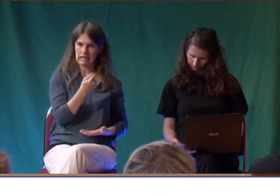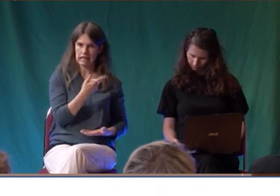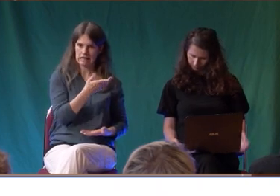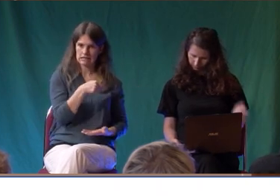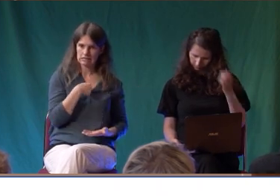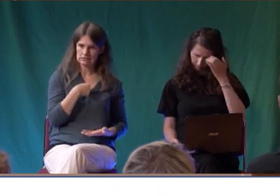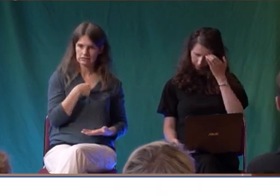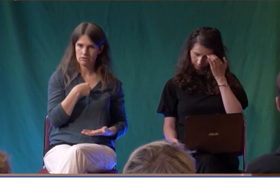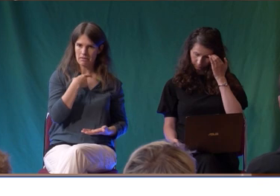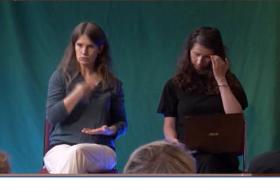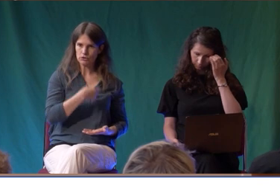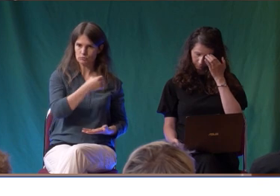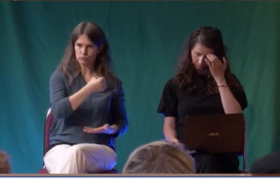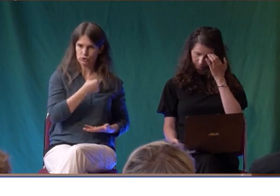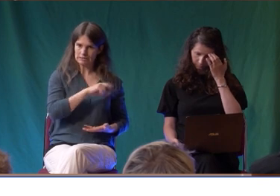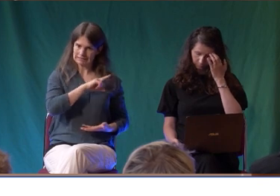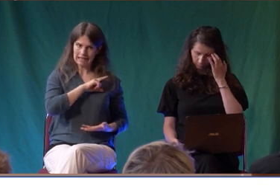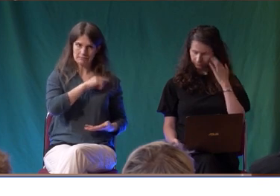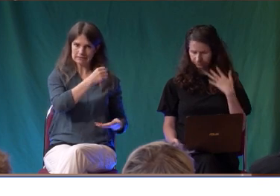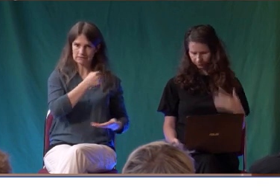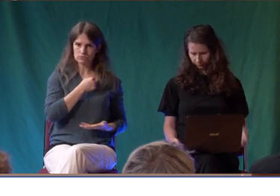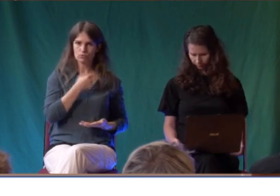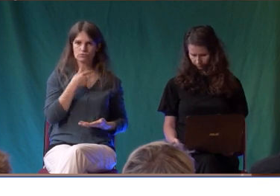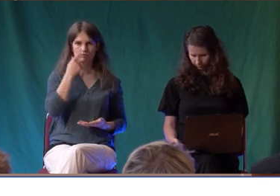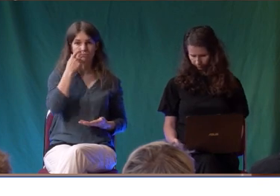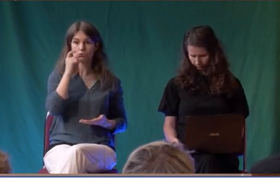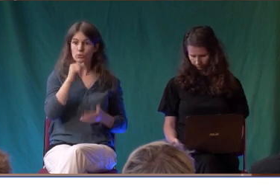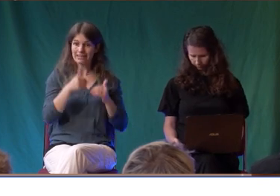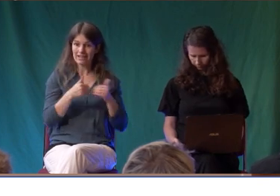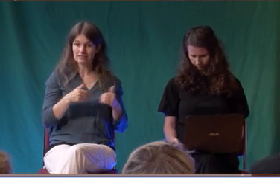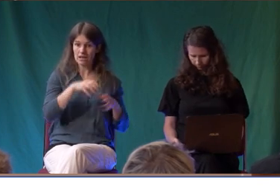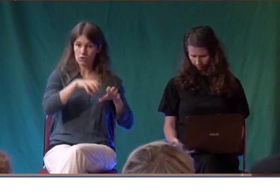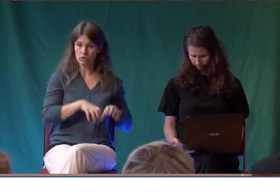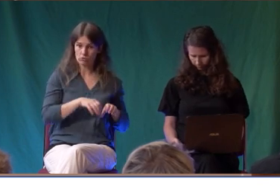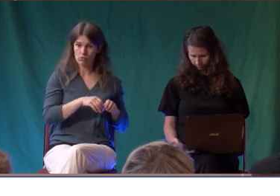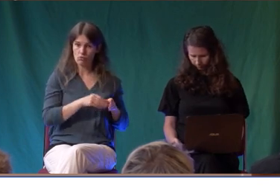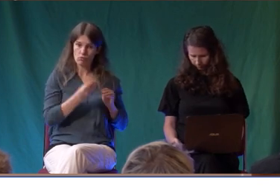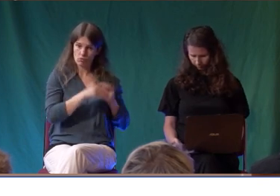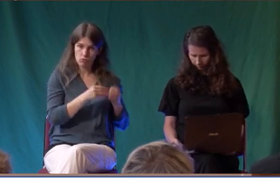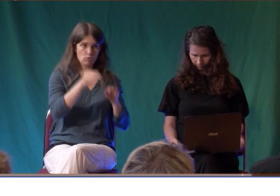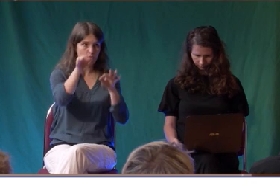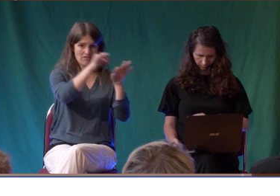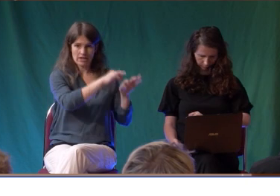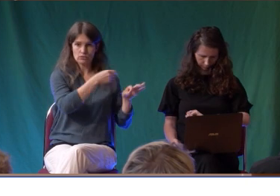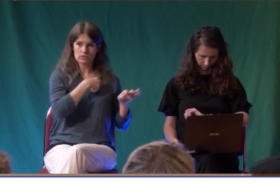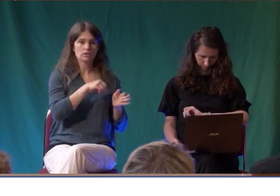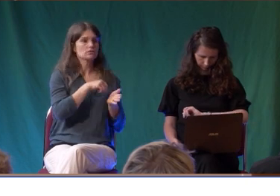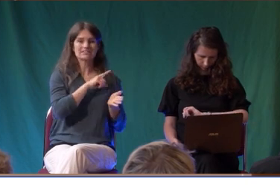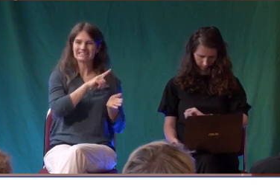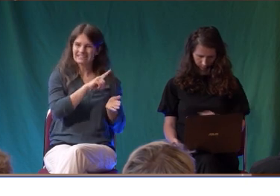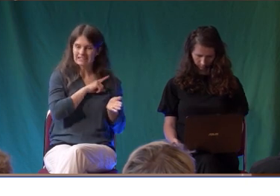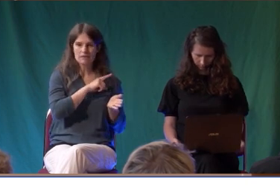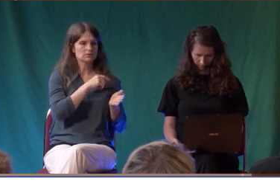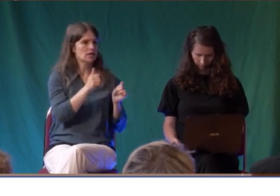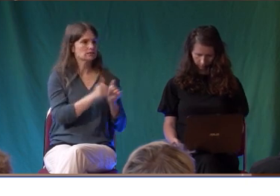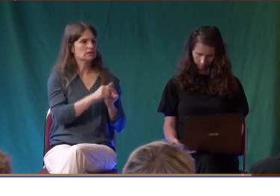ein persönliches Budget das heißt ich brauche ein extra Konto dort wird das Geld überwiesen und damit kann ich dann die